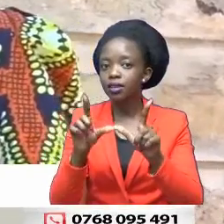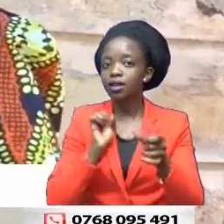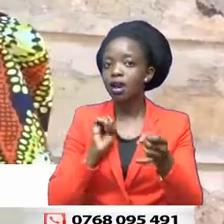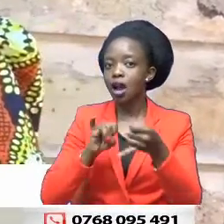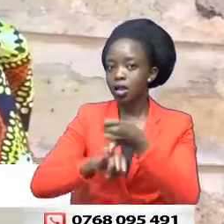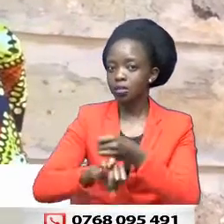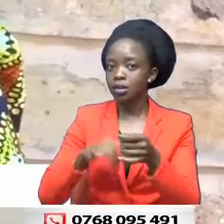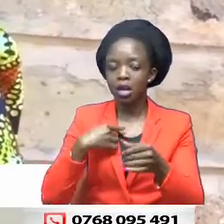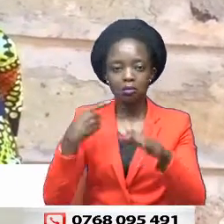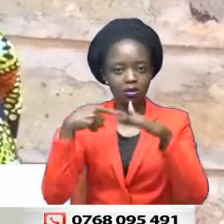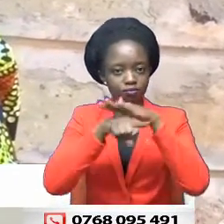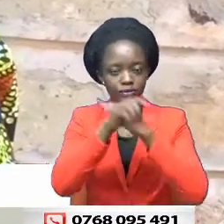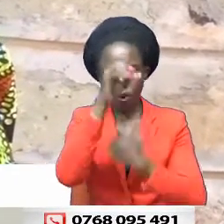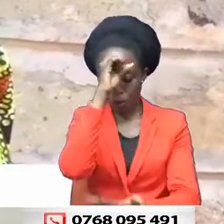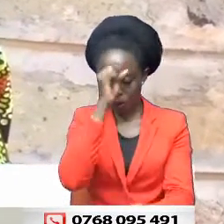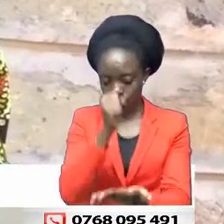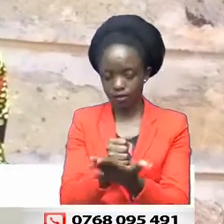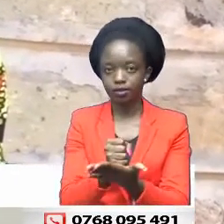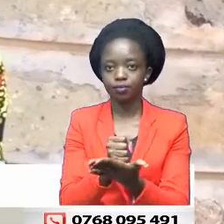nifika kwa ofisi,